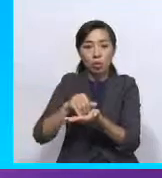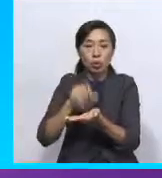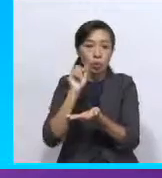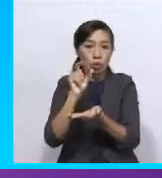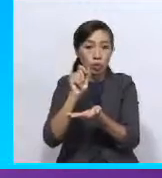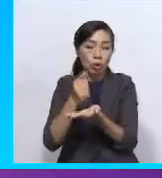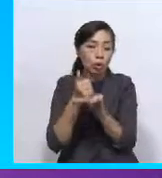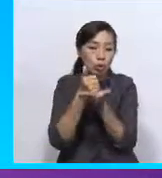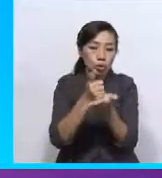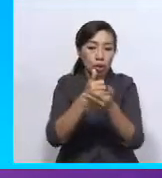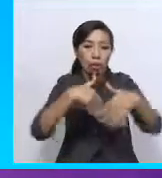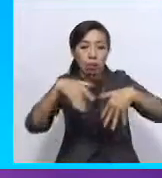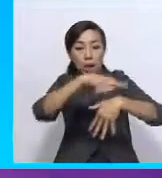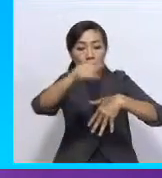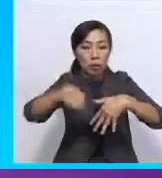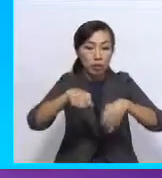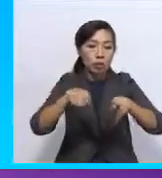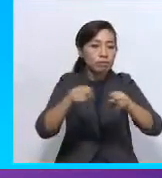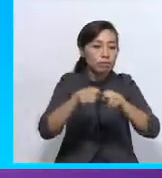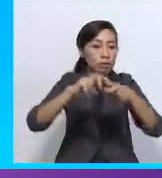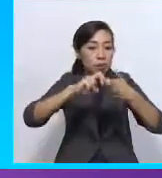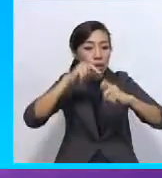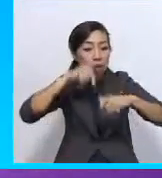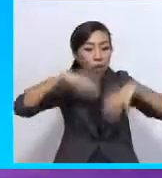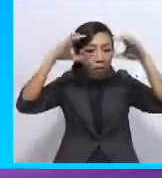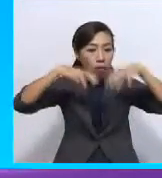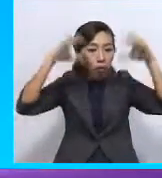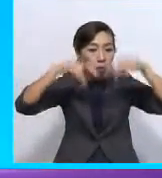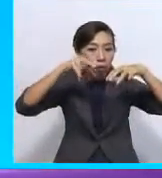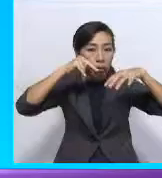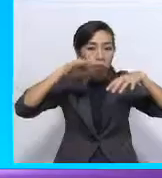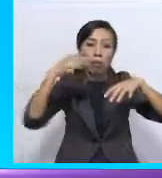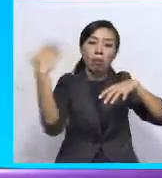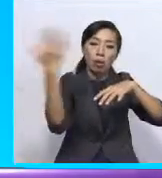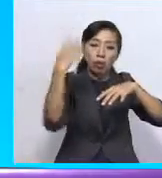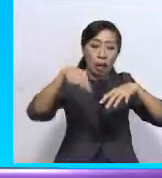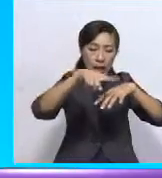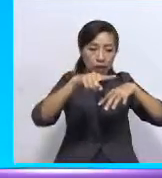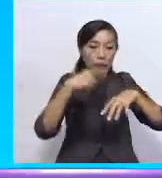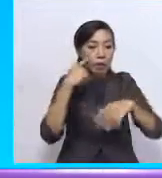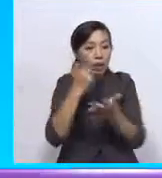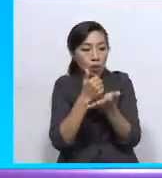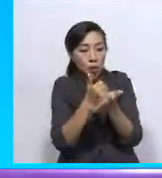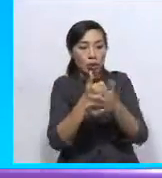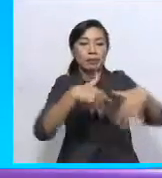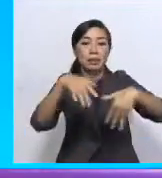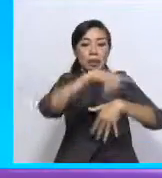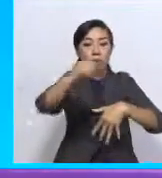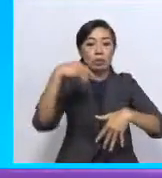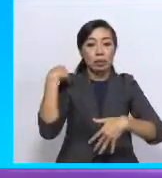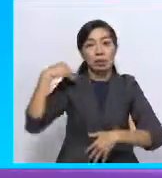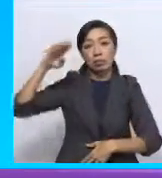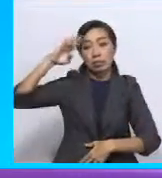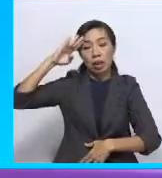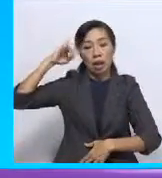ช่วยเหลือผู้ประสบภัยพิบัติวาตภัยนะครับของอบต.เมืองเดชรับเรื่องราวขอความช่วยเหลือนะครับจากประชาชนทั้งนี้กำลัง